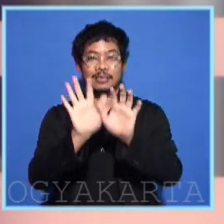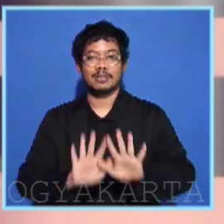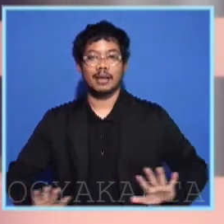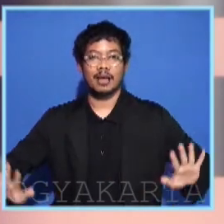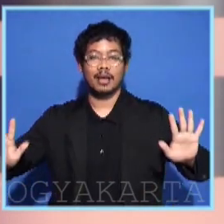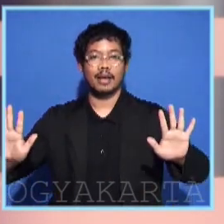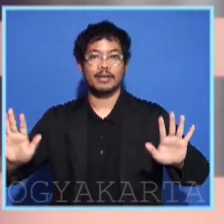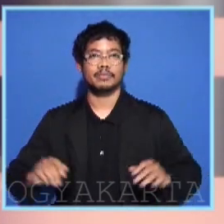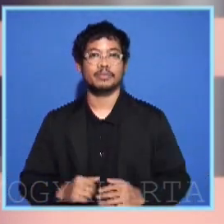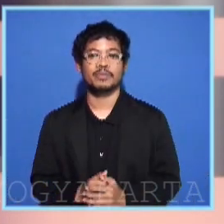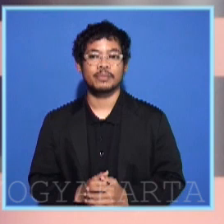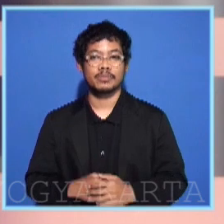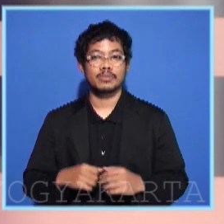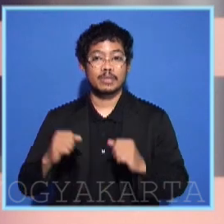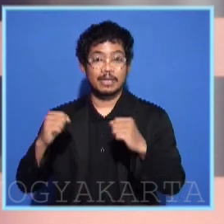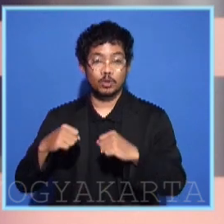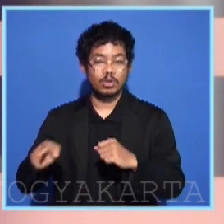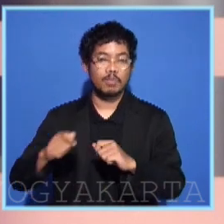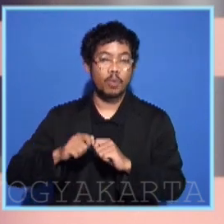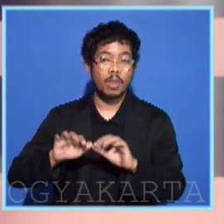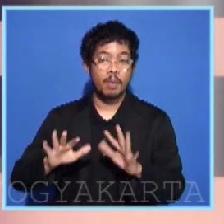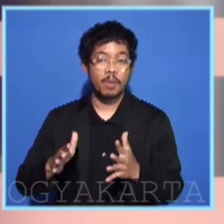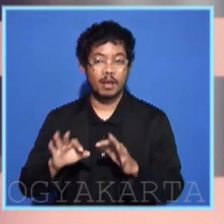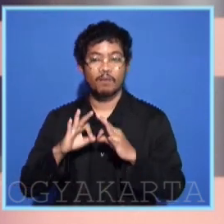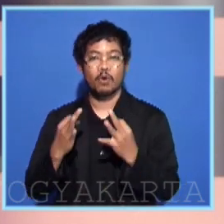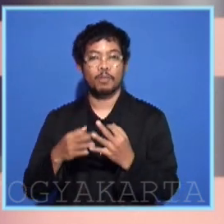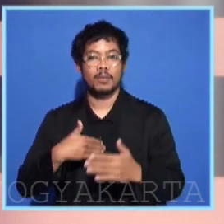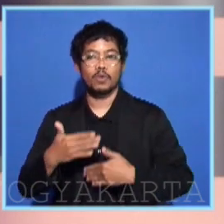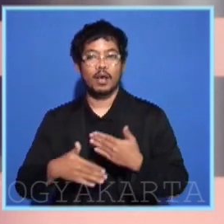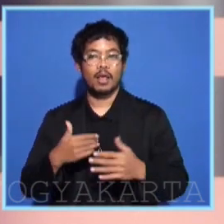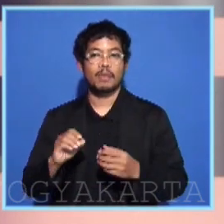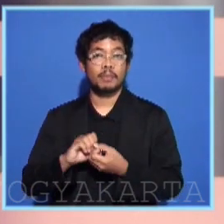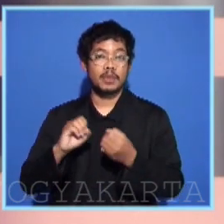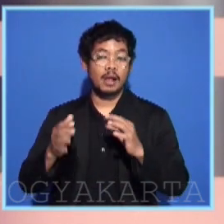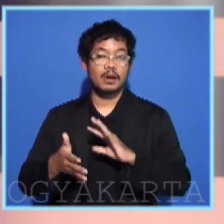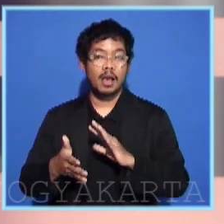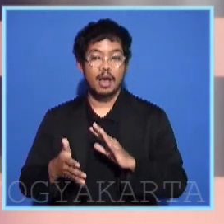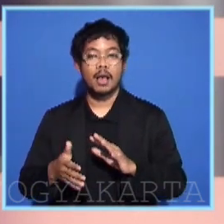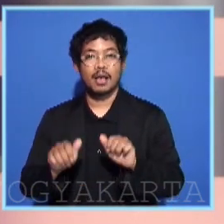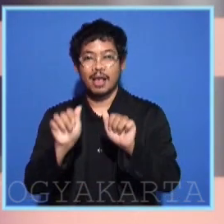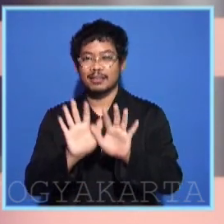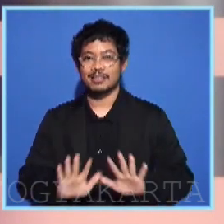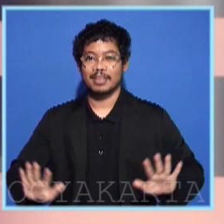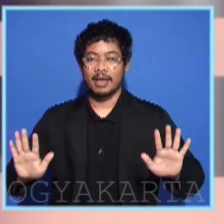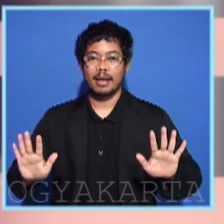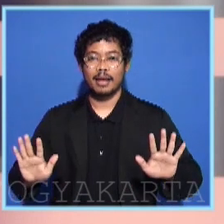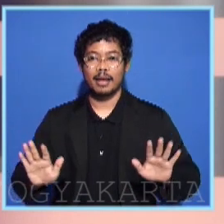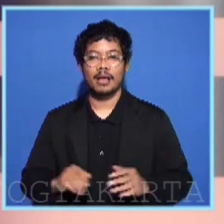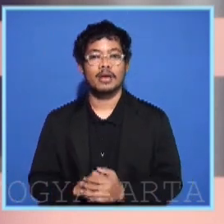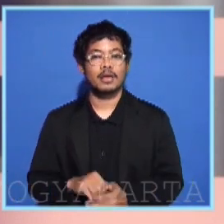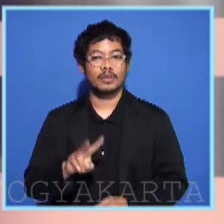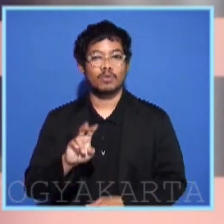Institute for disaster health management atau penanggulangan kesehatan bencana tingkat ASEAN 2023 dengan memilih fakultas